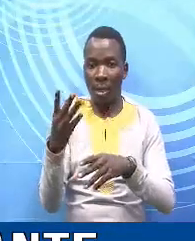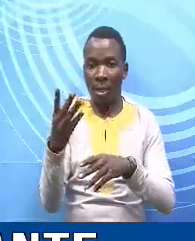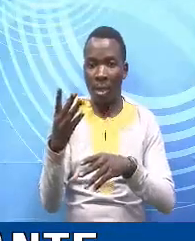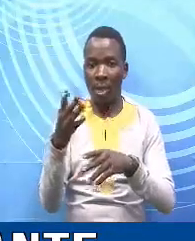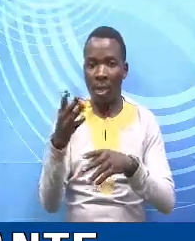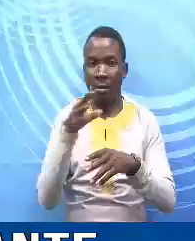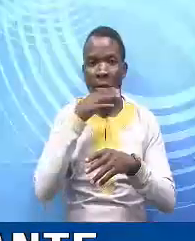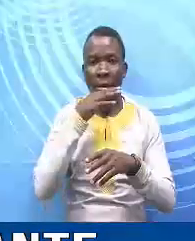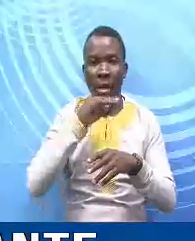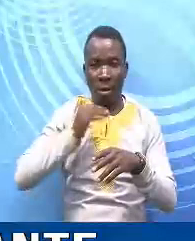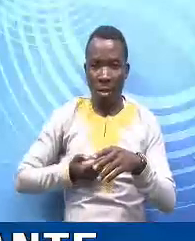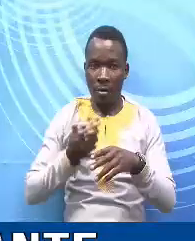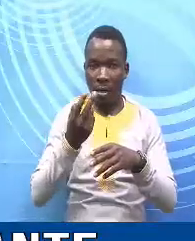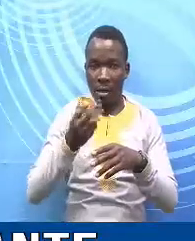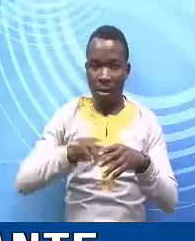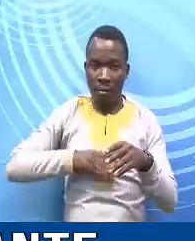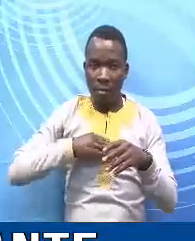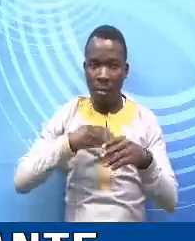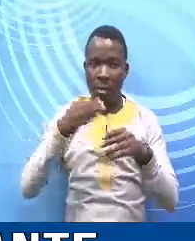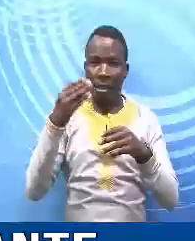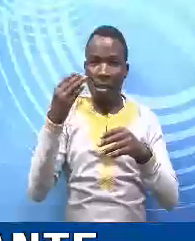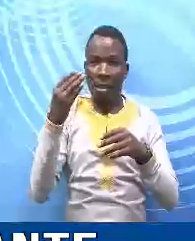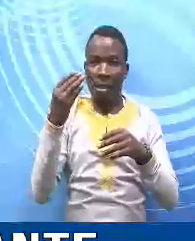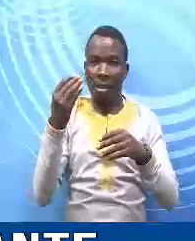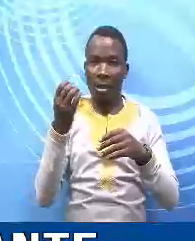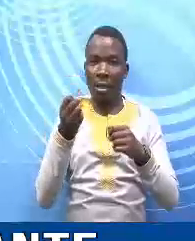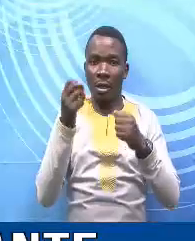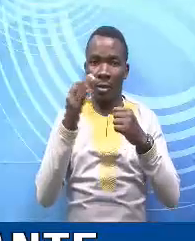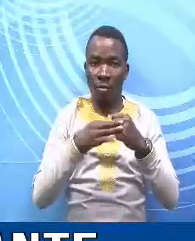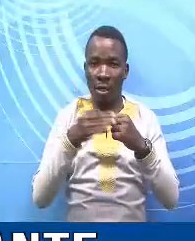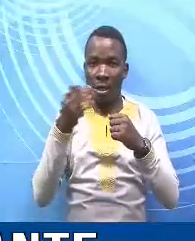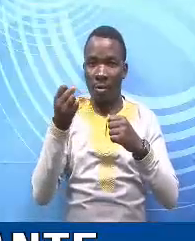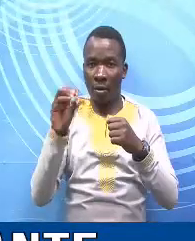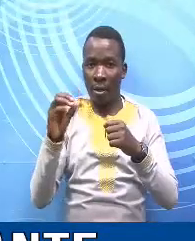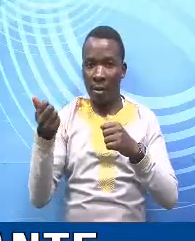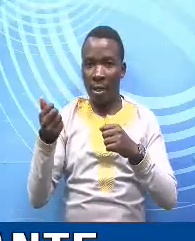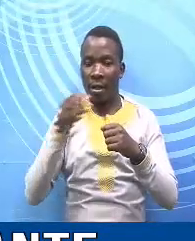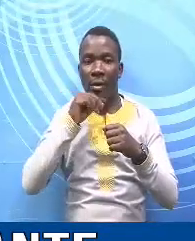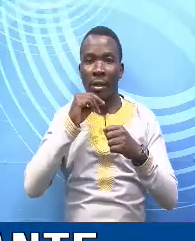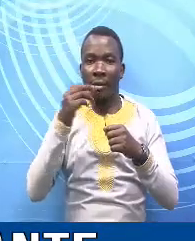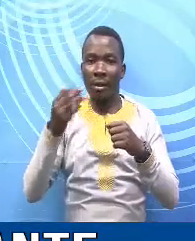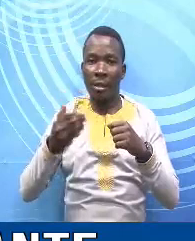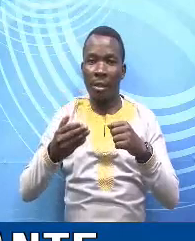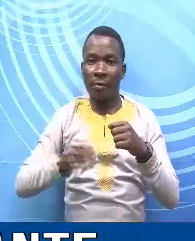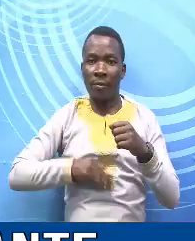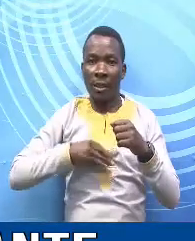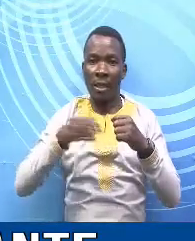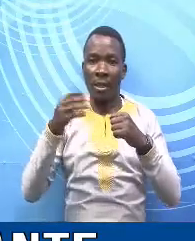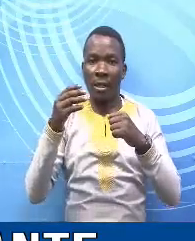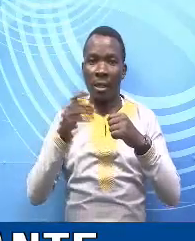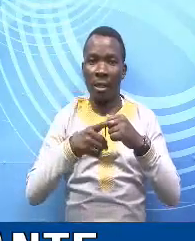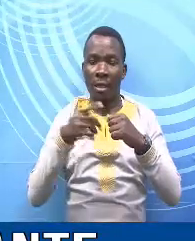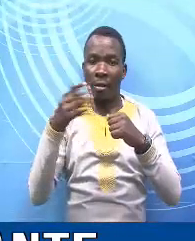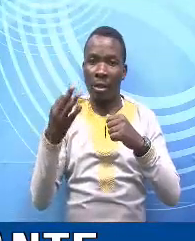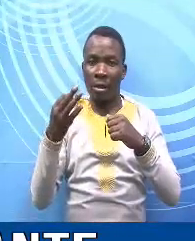ari abagabo, abagore babiri b'imyaka 58 na 50, n'abagabo babiri b'imyaka 66 ndetse na 58,